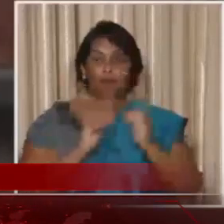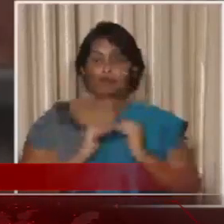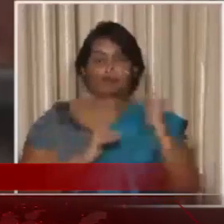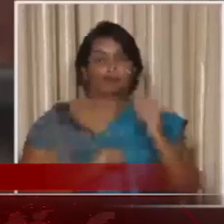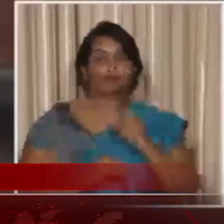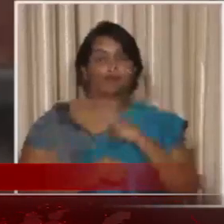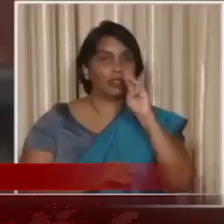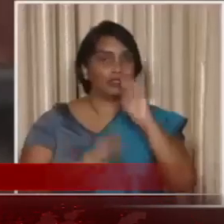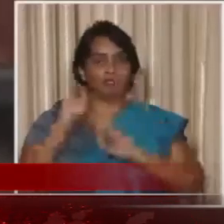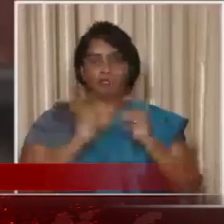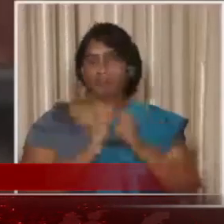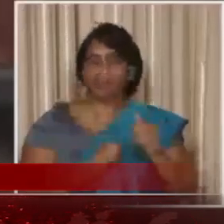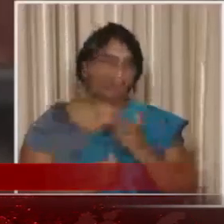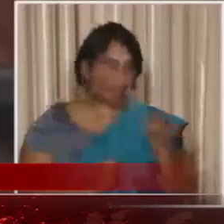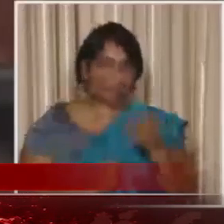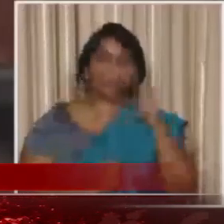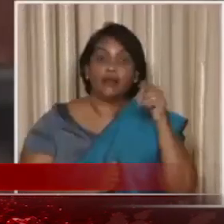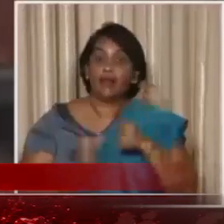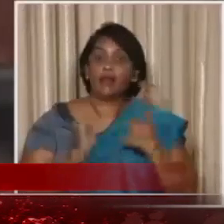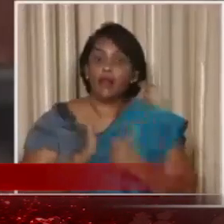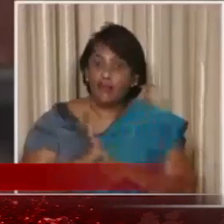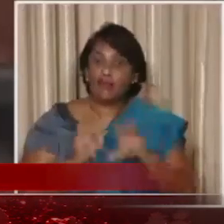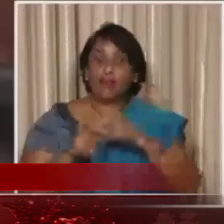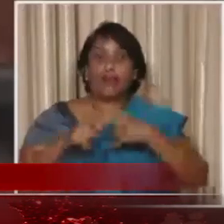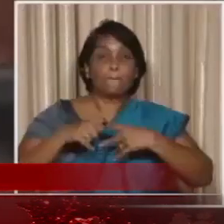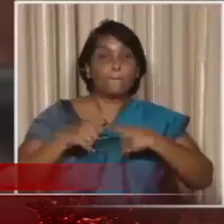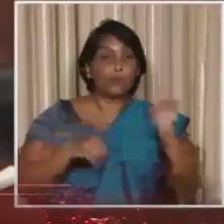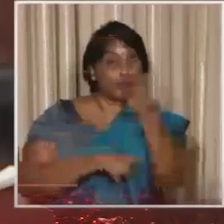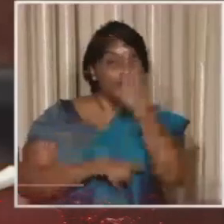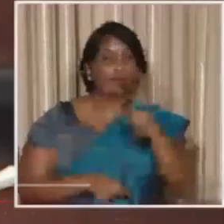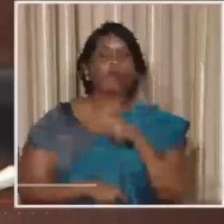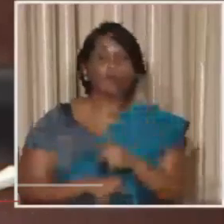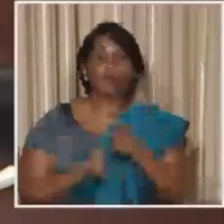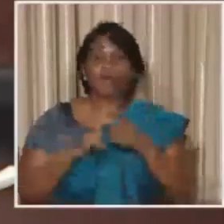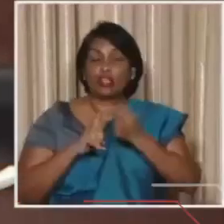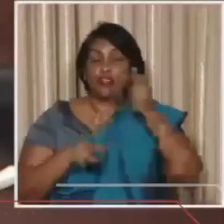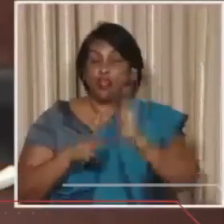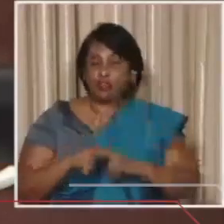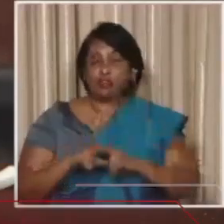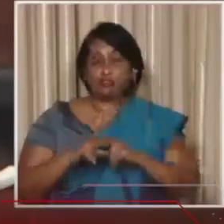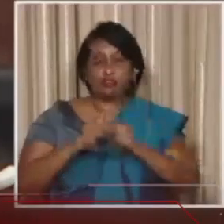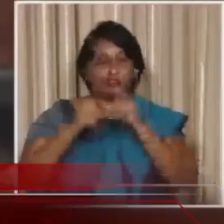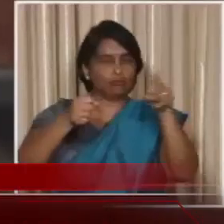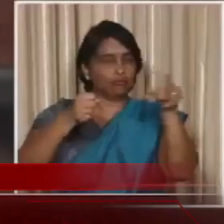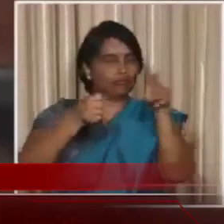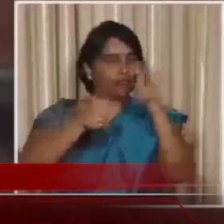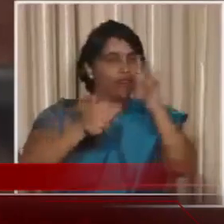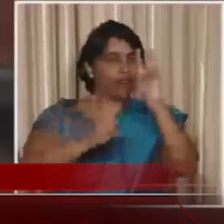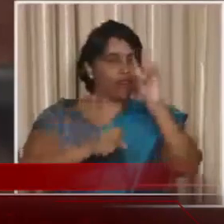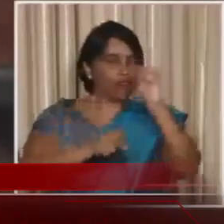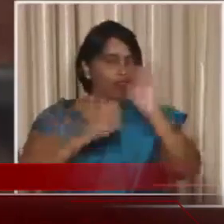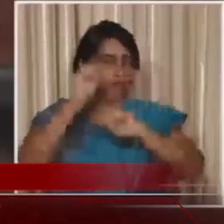kita mesir dhiya kratma kene. Ne, meh panata ne meh kaduwa. Serva karsada kara mudhal hisam mudhuni. Sirdhiya ke kadu